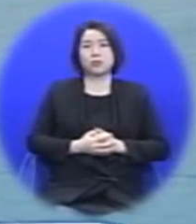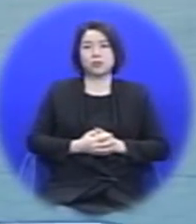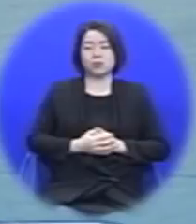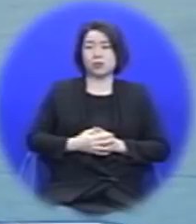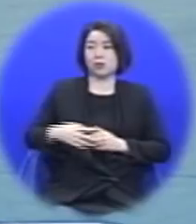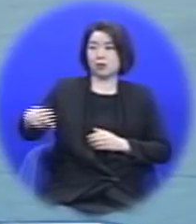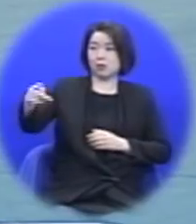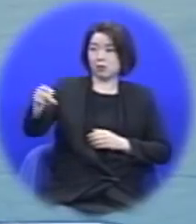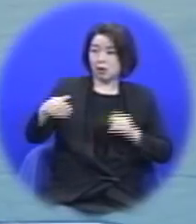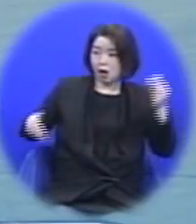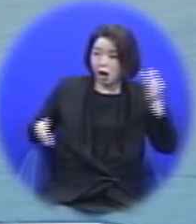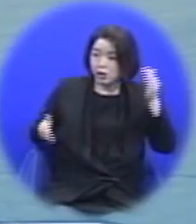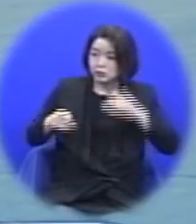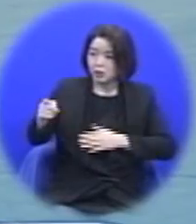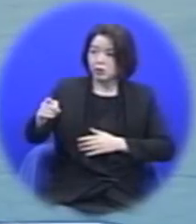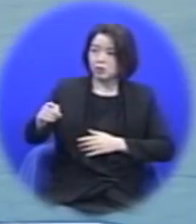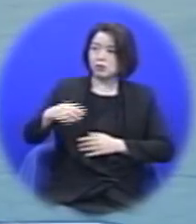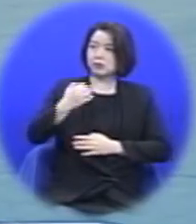싱긋 웃는 겁니다.